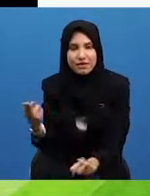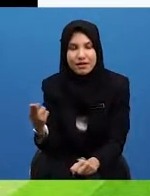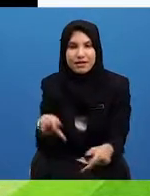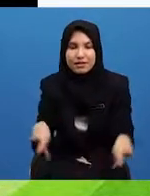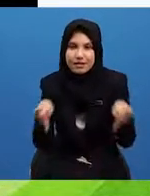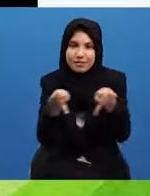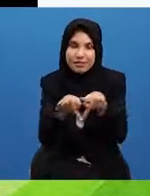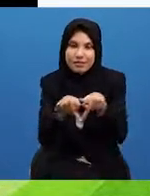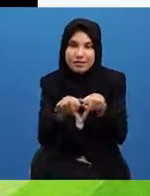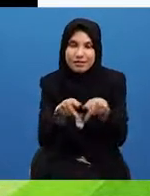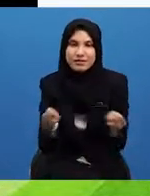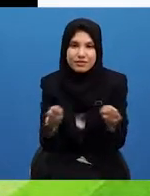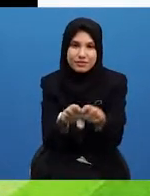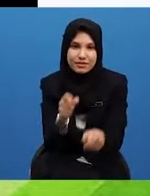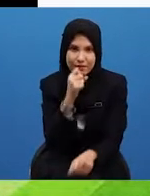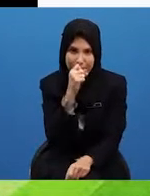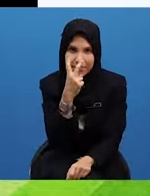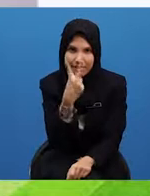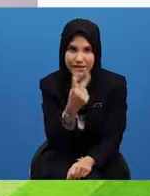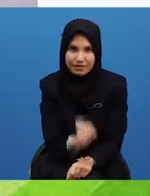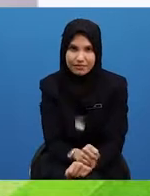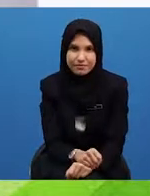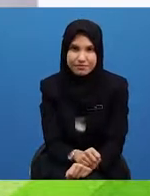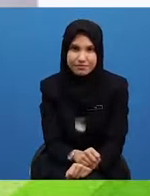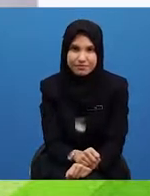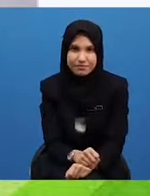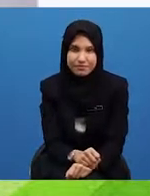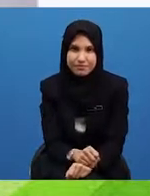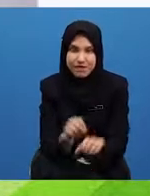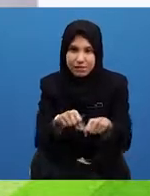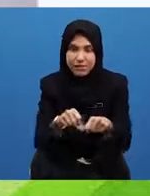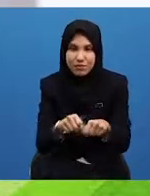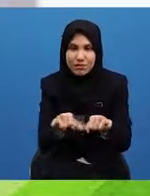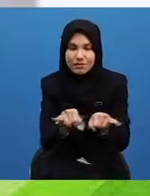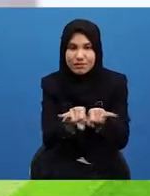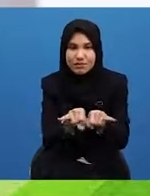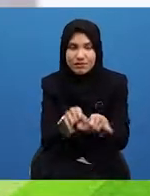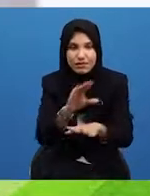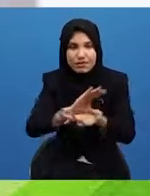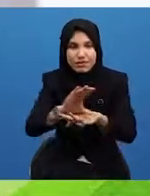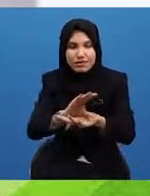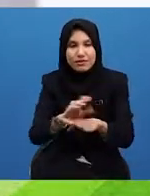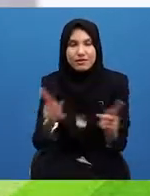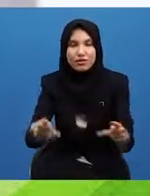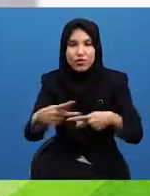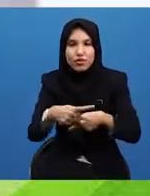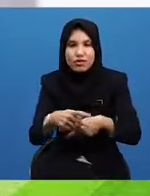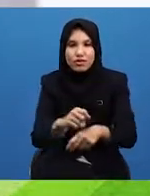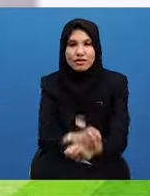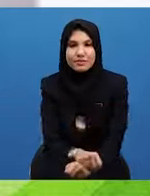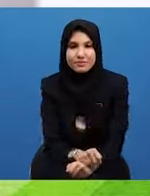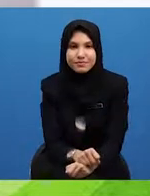yang diperlukan adalah seperti yang kamu lihat di situ Kamu boleh juga menggunakan kotak selain tak hitam